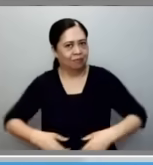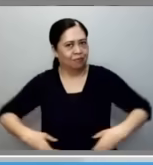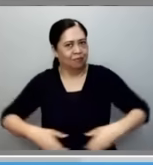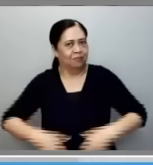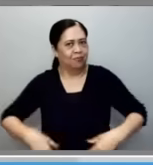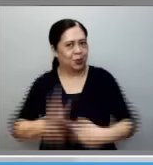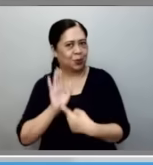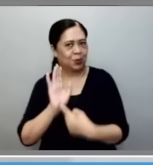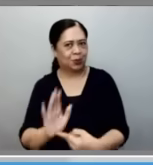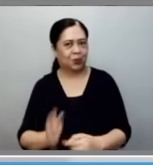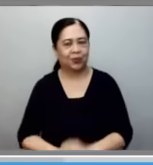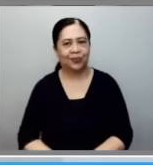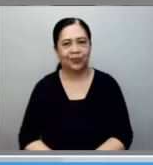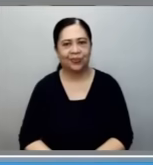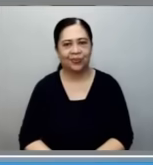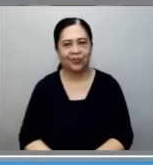Maknae.